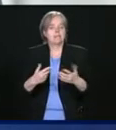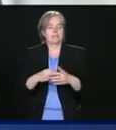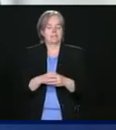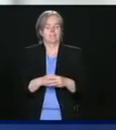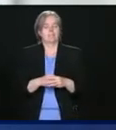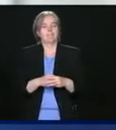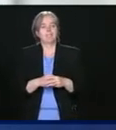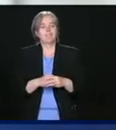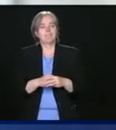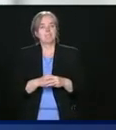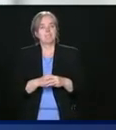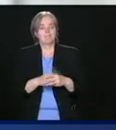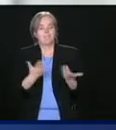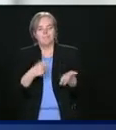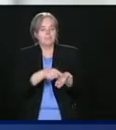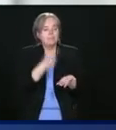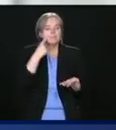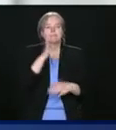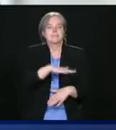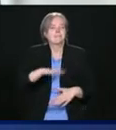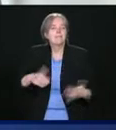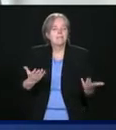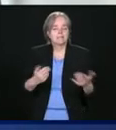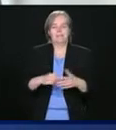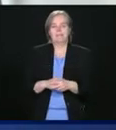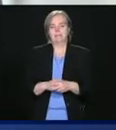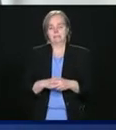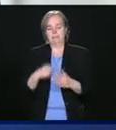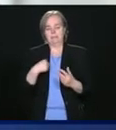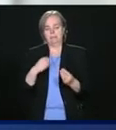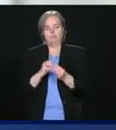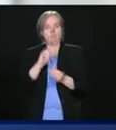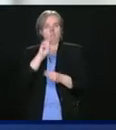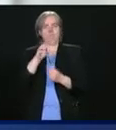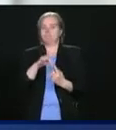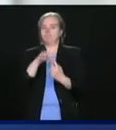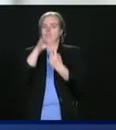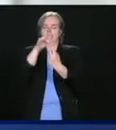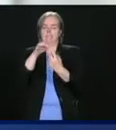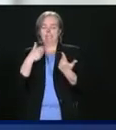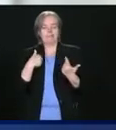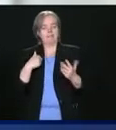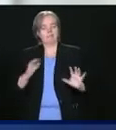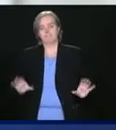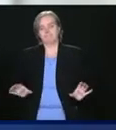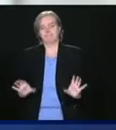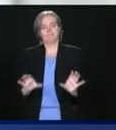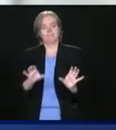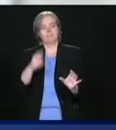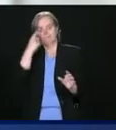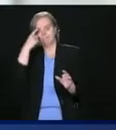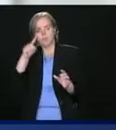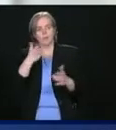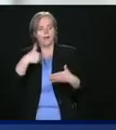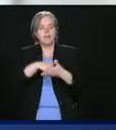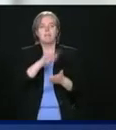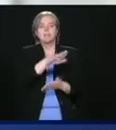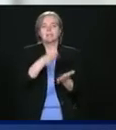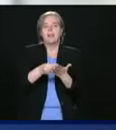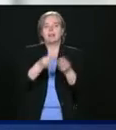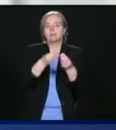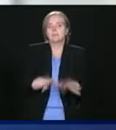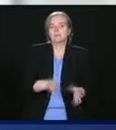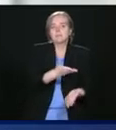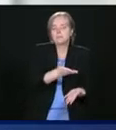loyer, payer des biens essentiels. C'était notre priorité absolue et nous devions aller rapidement de l'avant